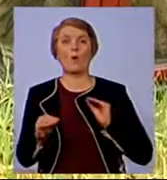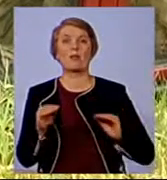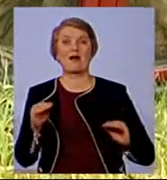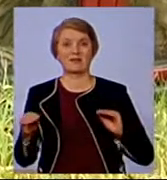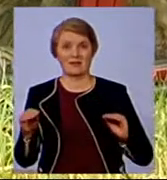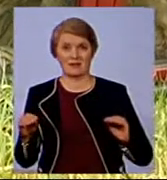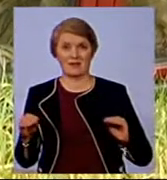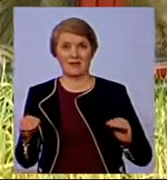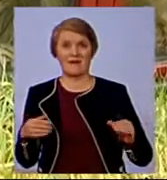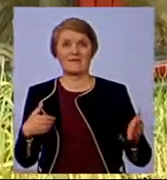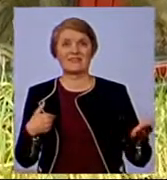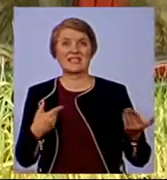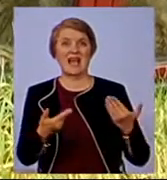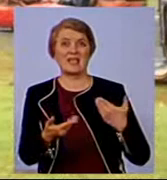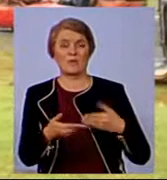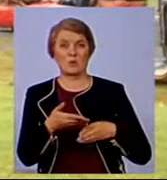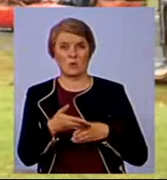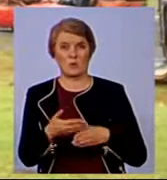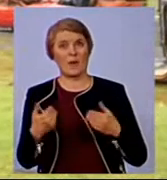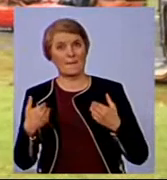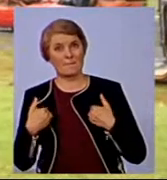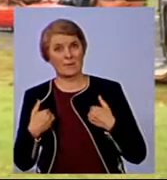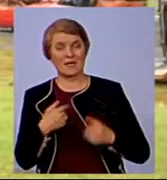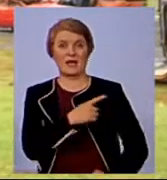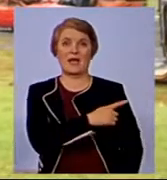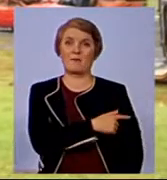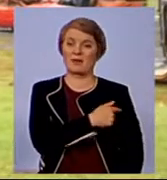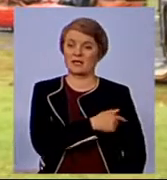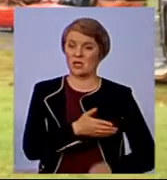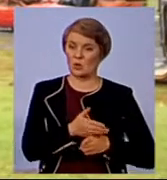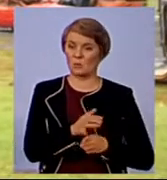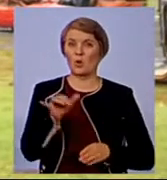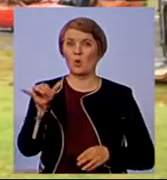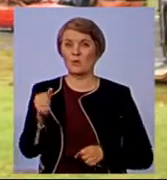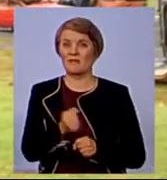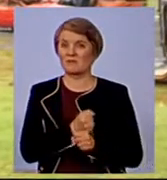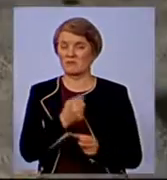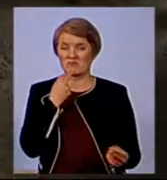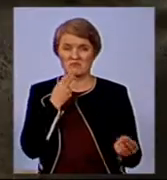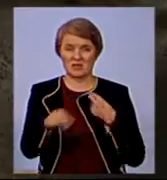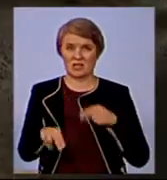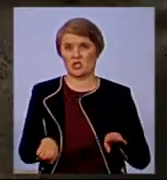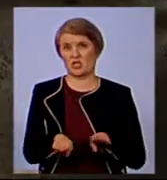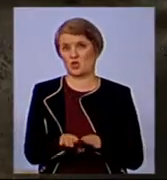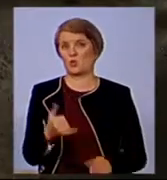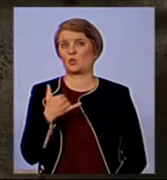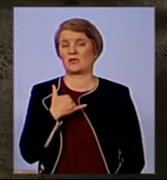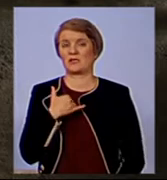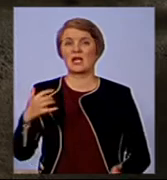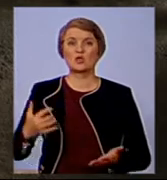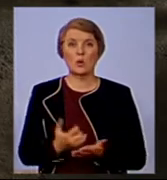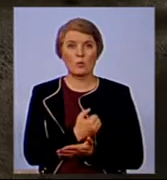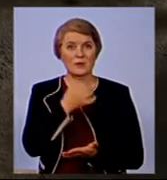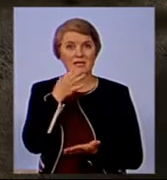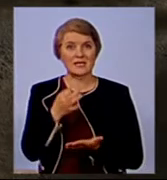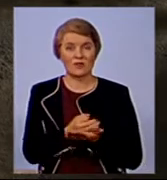наприклад, взаємодопомога ми і медична служба. Ось у них це відпрацьовано набагато краще, ніж у нас. Здобути під час тренінгу